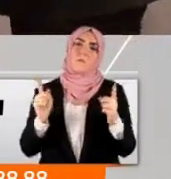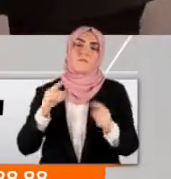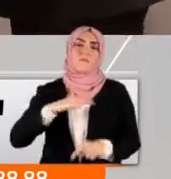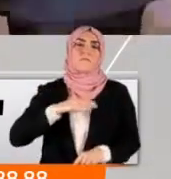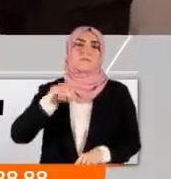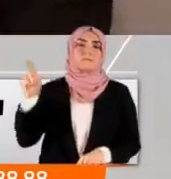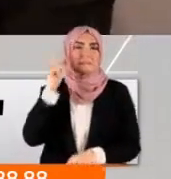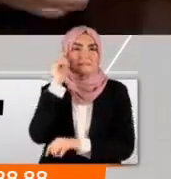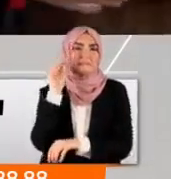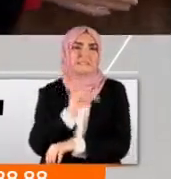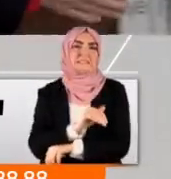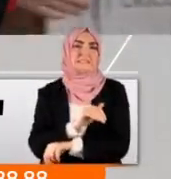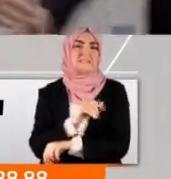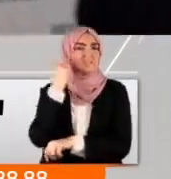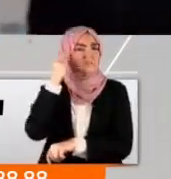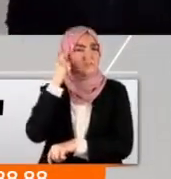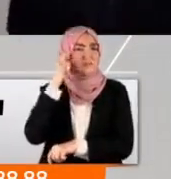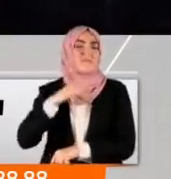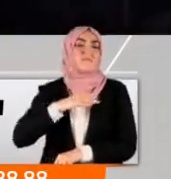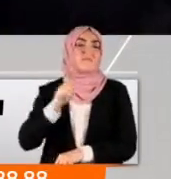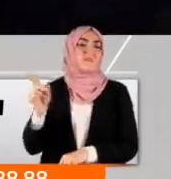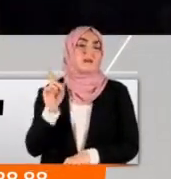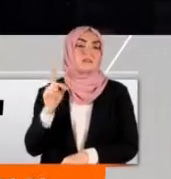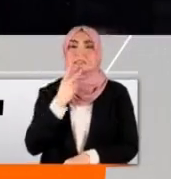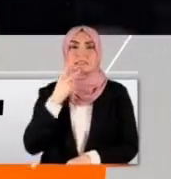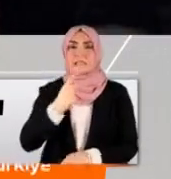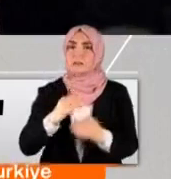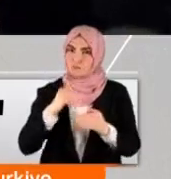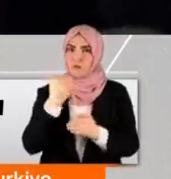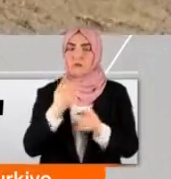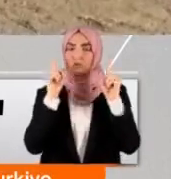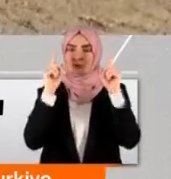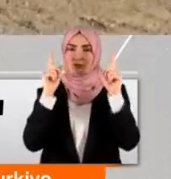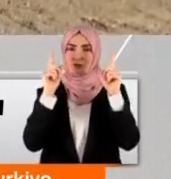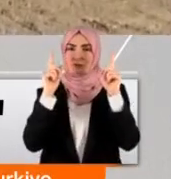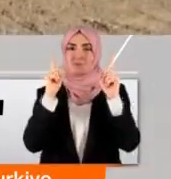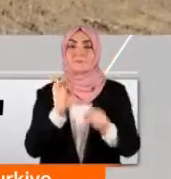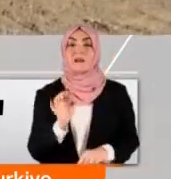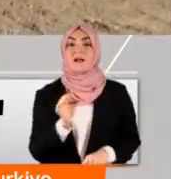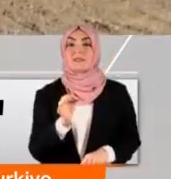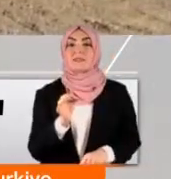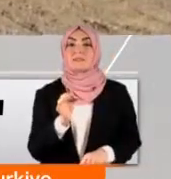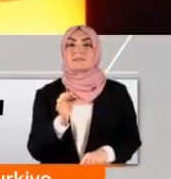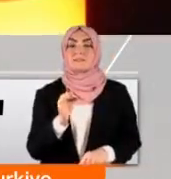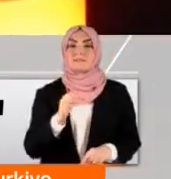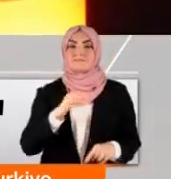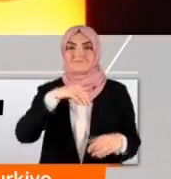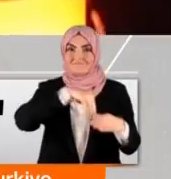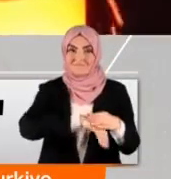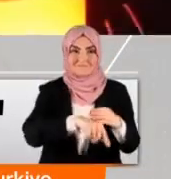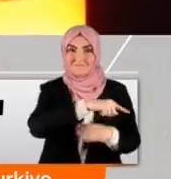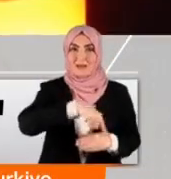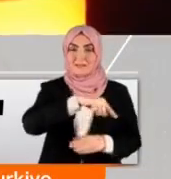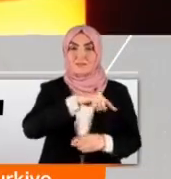sefil zihniyetten söz ediyoruz. 2 yıl sonra inşallah altın madenimizi